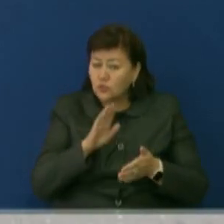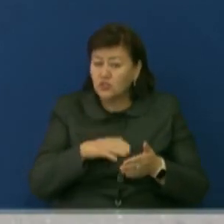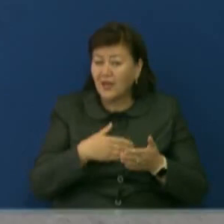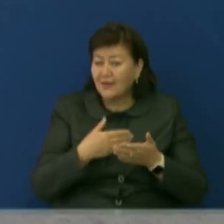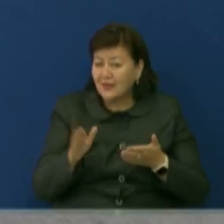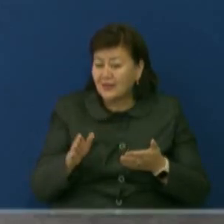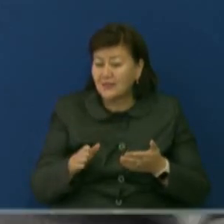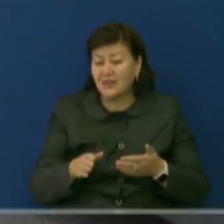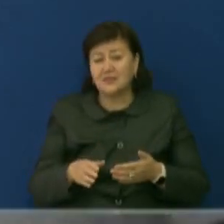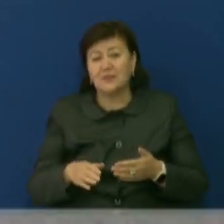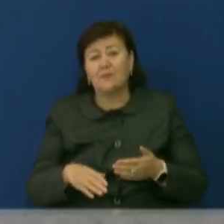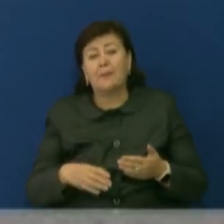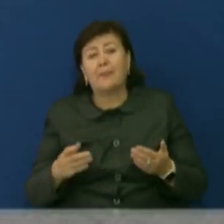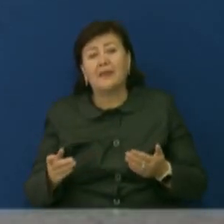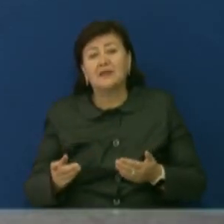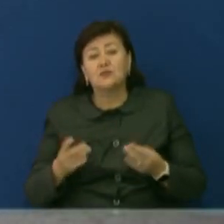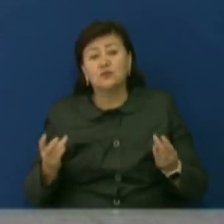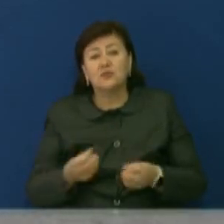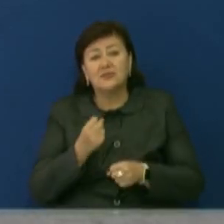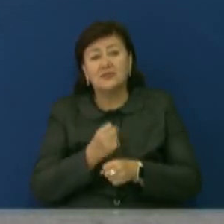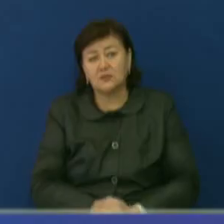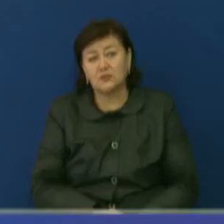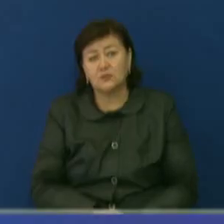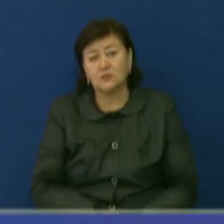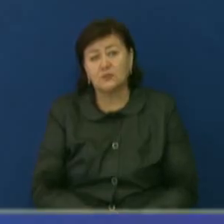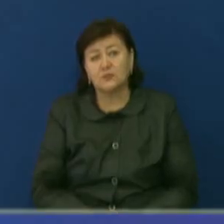ТОЭФ и пройти вакцинацию против коронавируса.